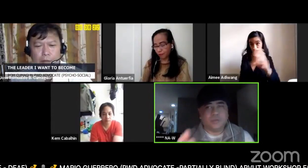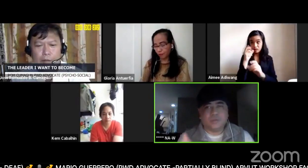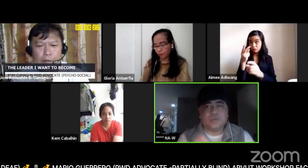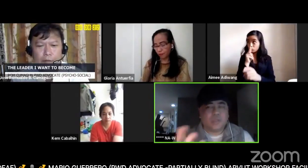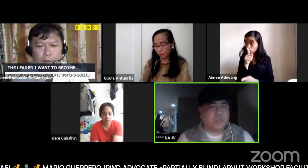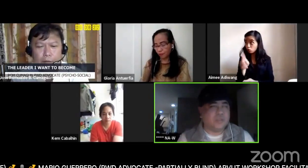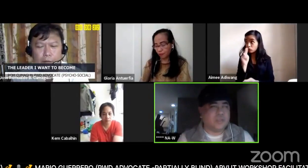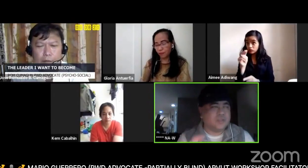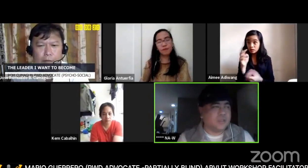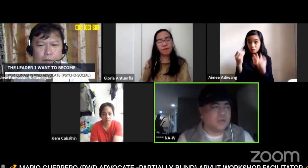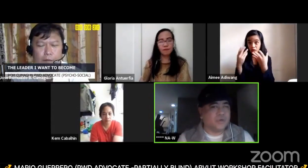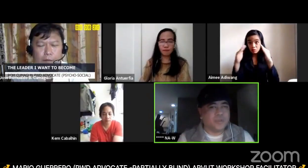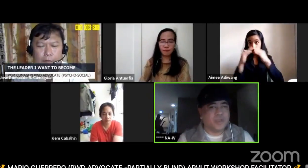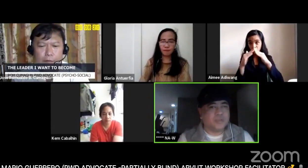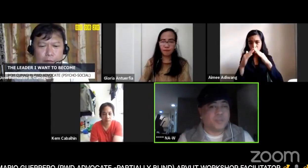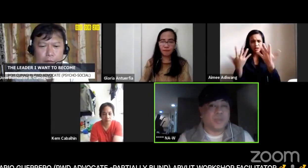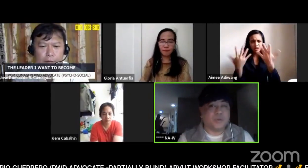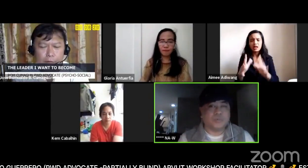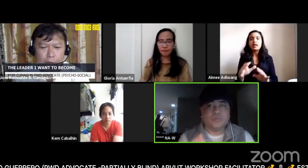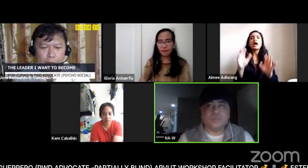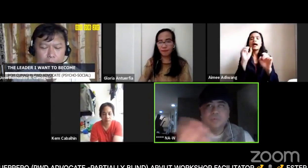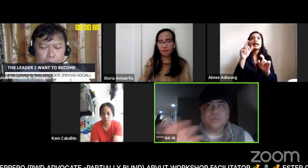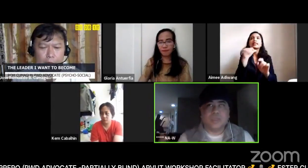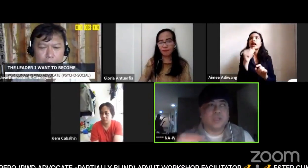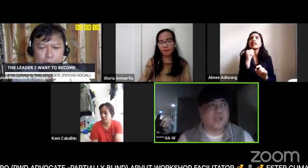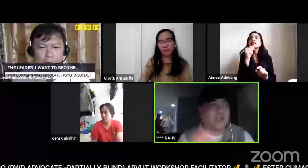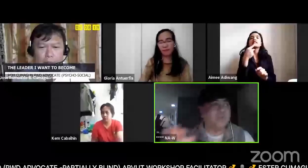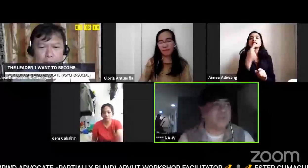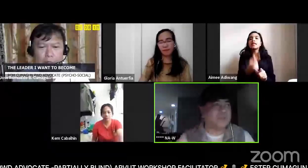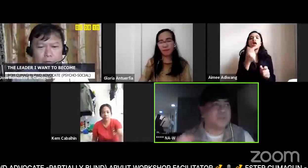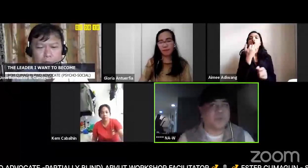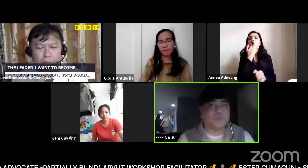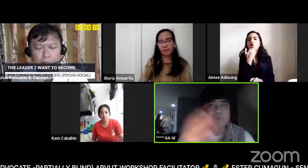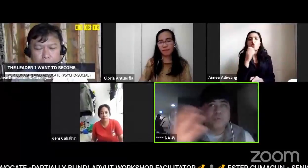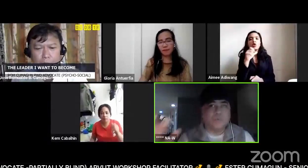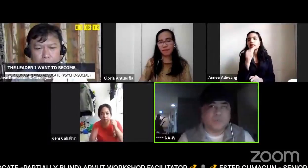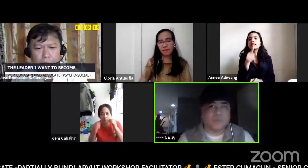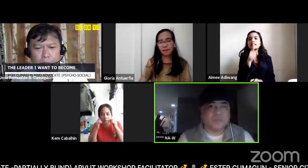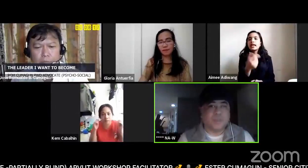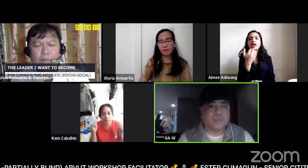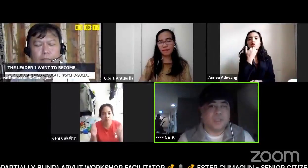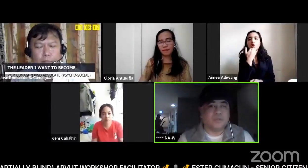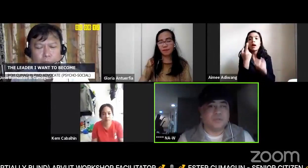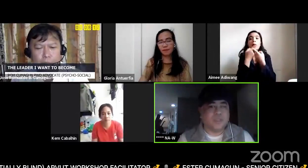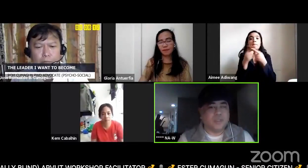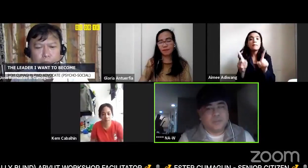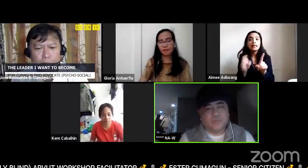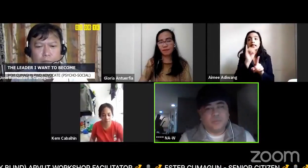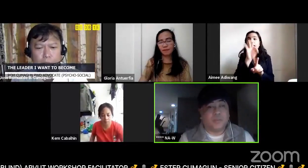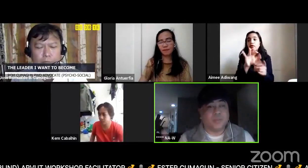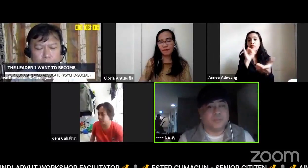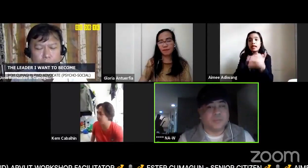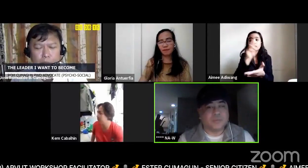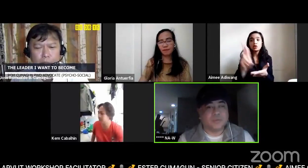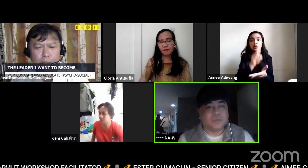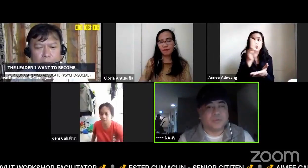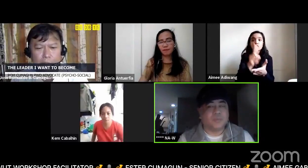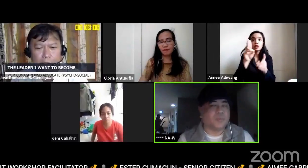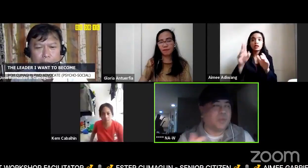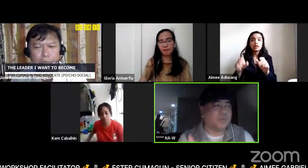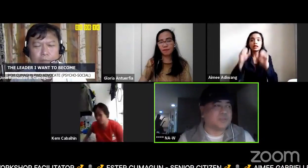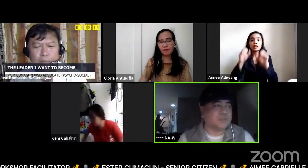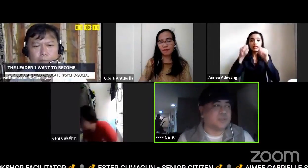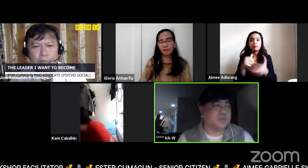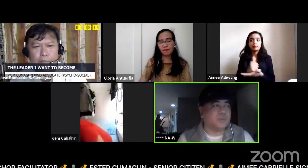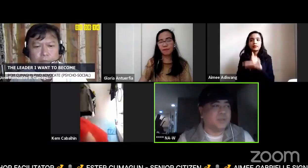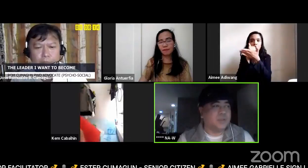but there's nothing wrong with that. Pero kung yun, nagagamit yun sa pagtulong naman sa ibang tao, then no problem.